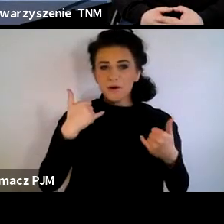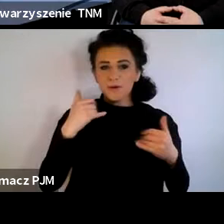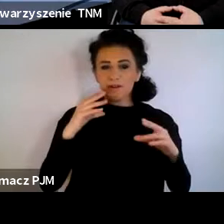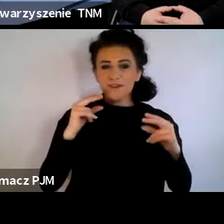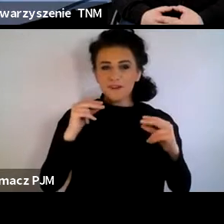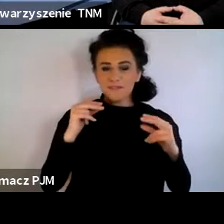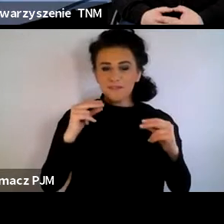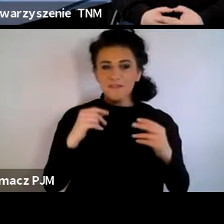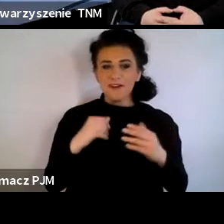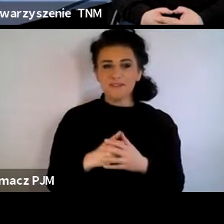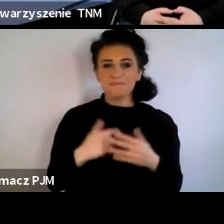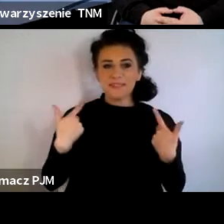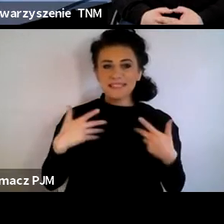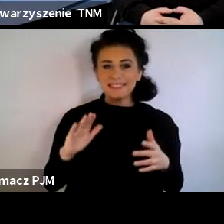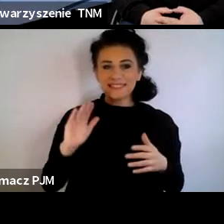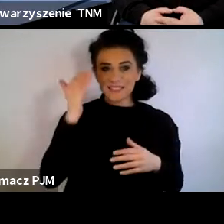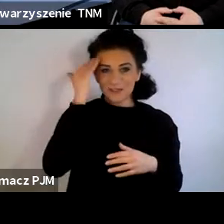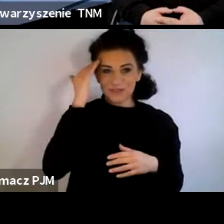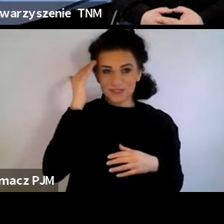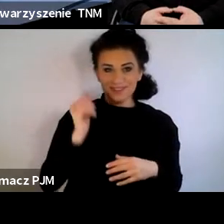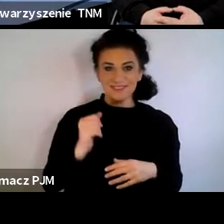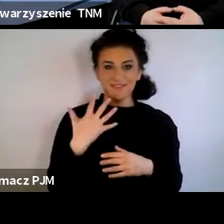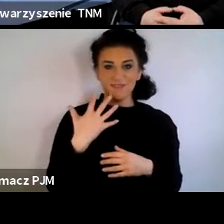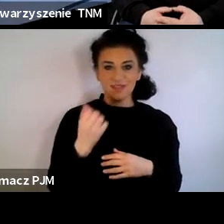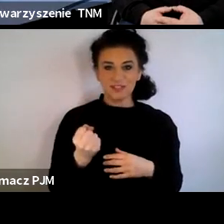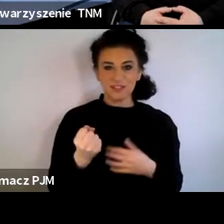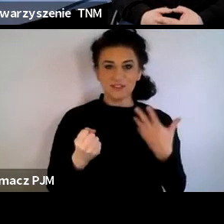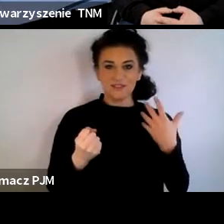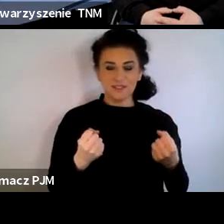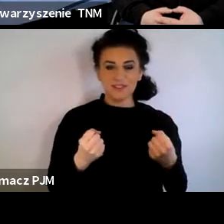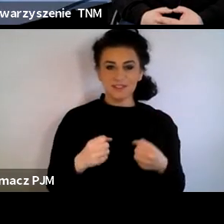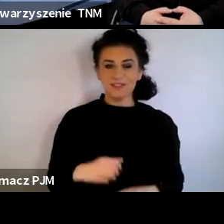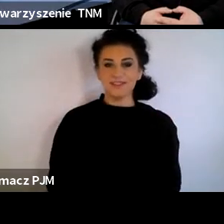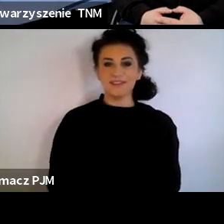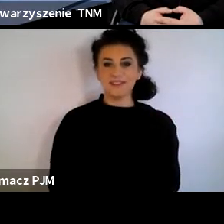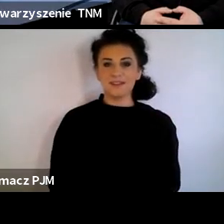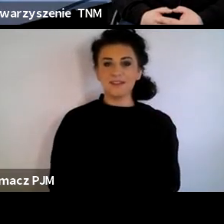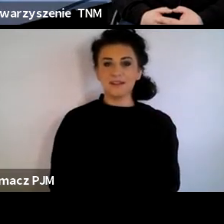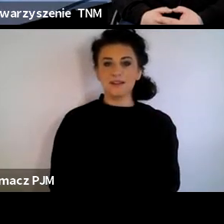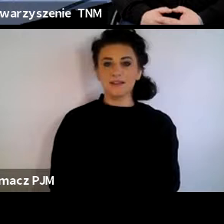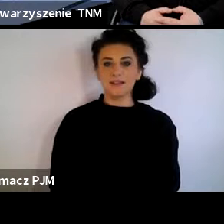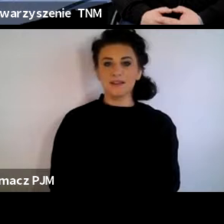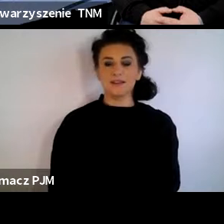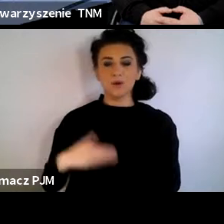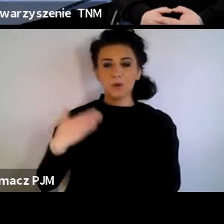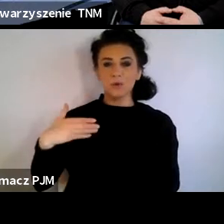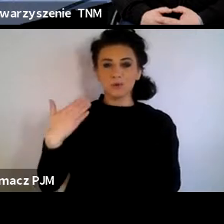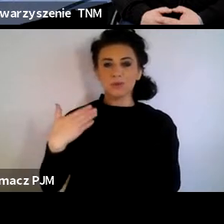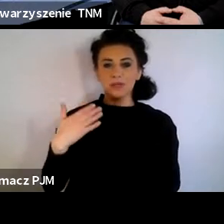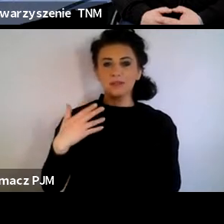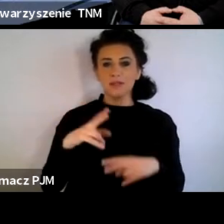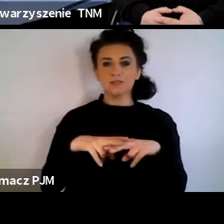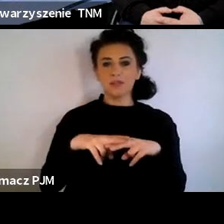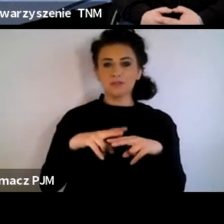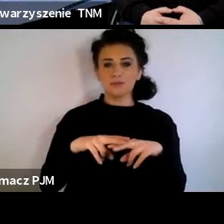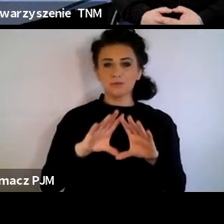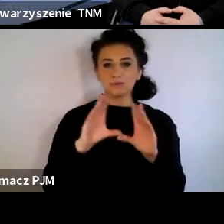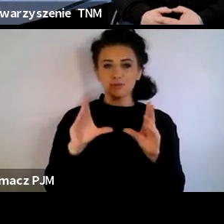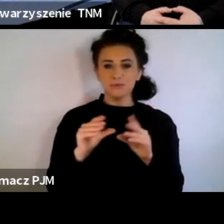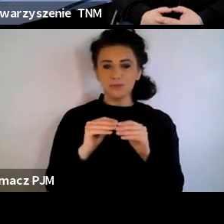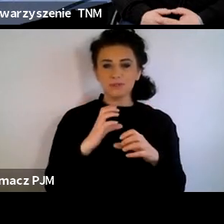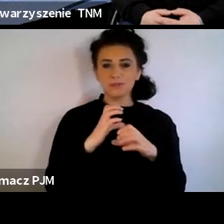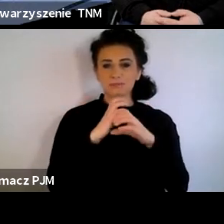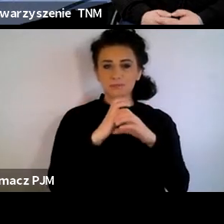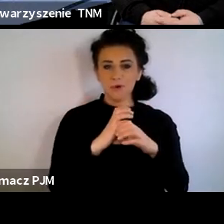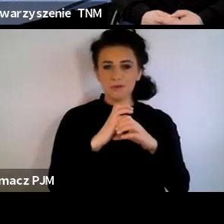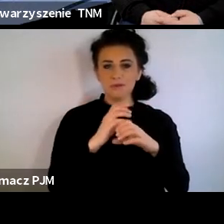przykład. Uczelnie rzeszowskie przyjeżdżają na dwa dni, gdzie trzeba w przyszłym roku. Wszyscy się zbieramy w jeden bus i jedziemy.